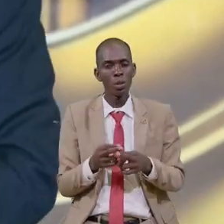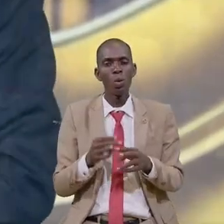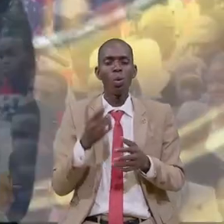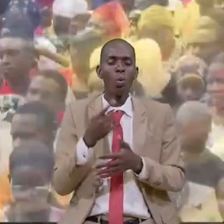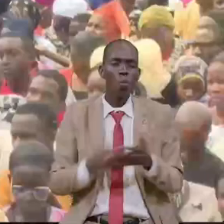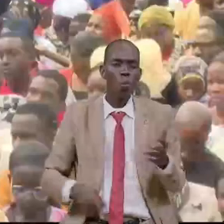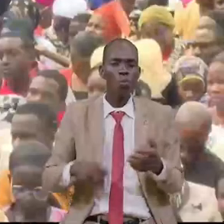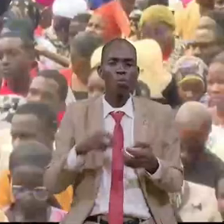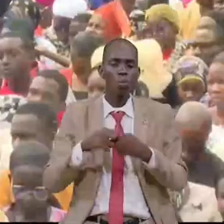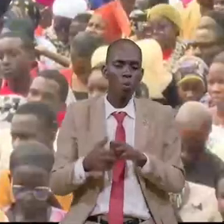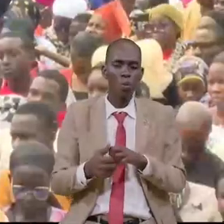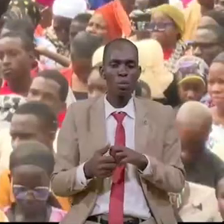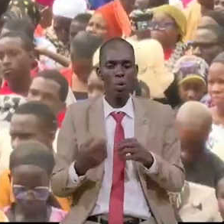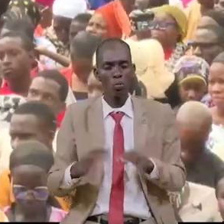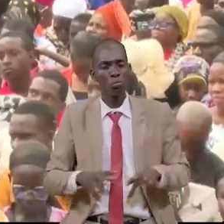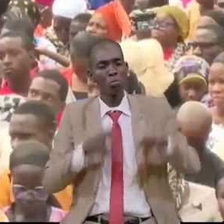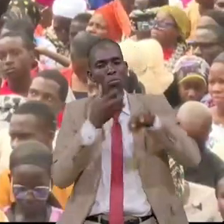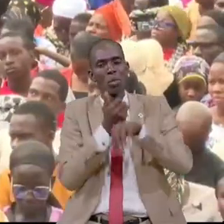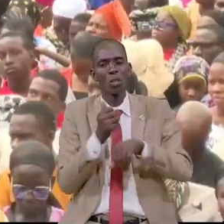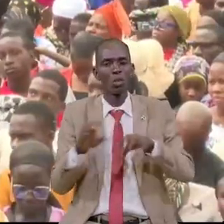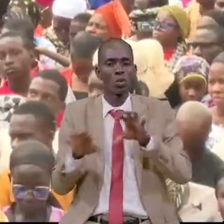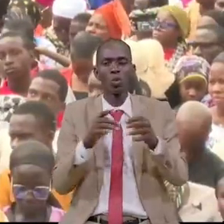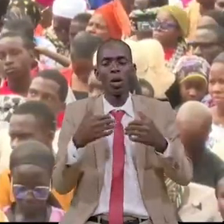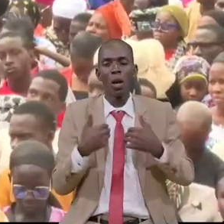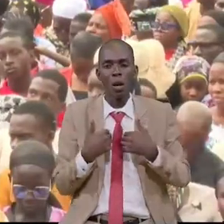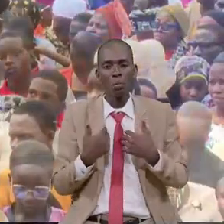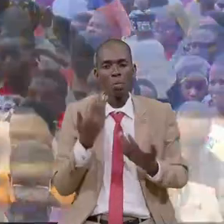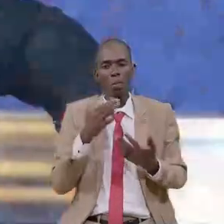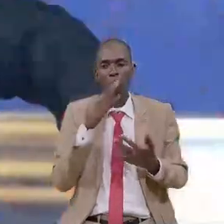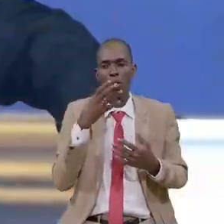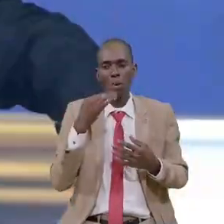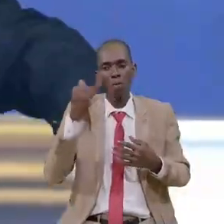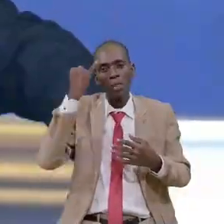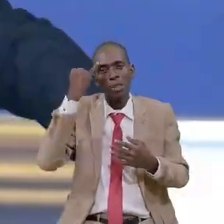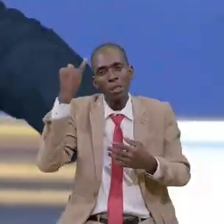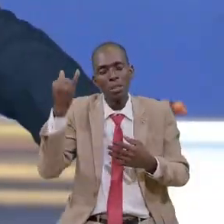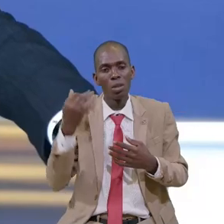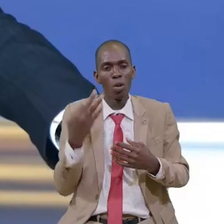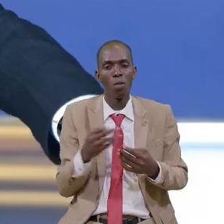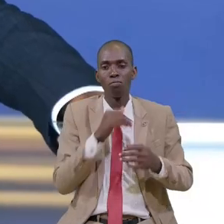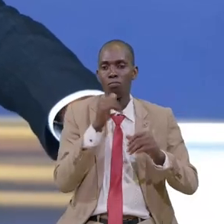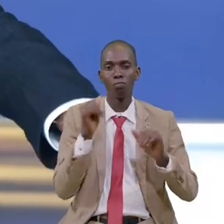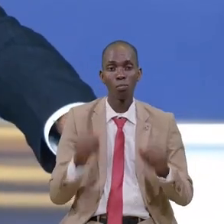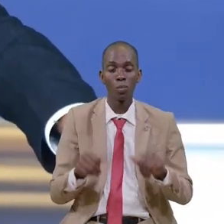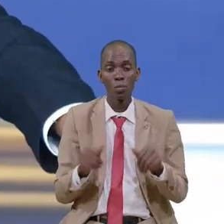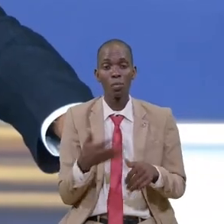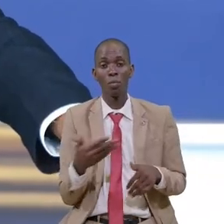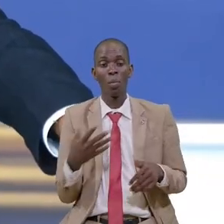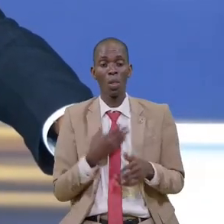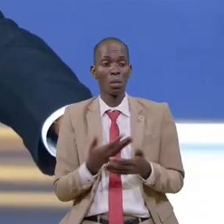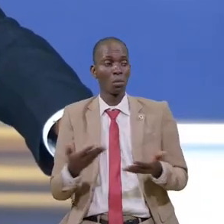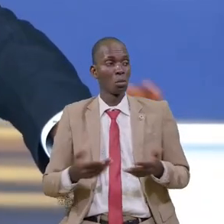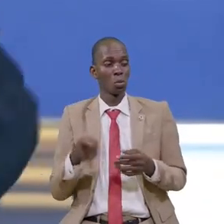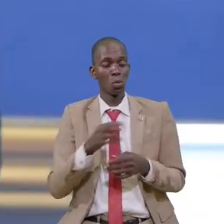c'est la montagne de tradition? Est-ce que c'est la montagne d'impossibilité? Et te voici. Tu es